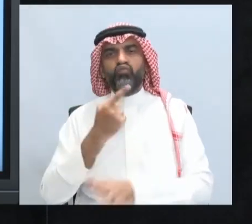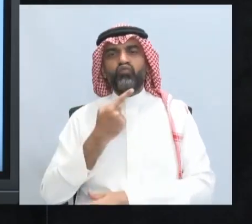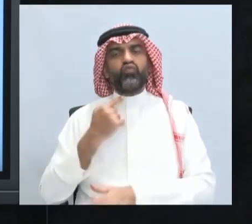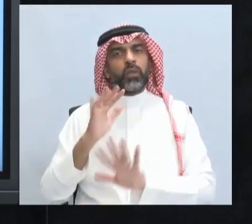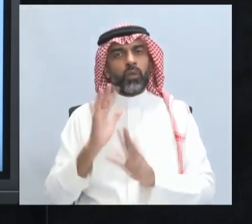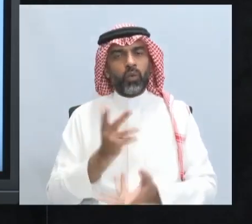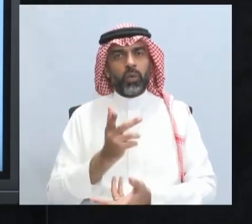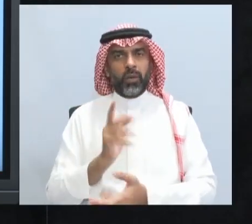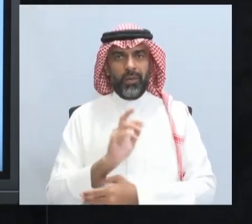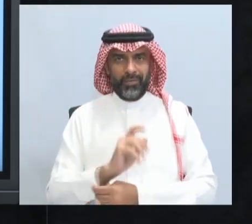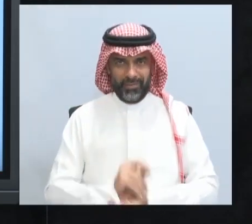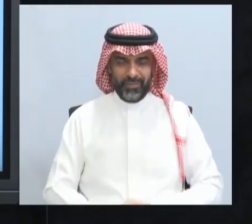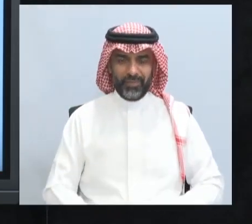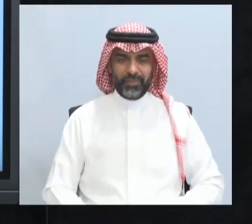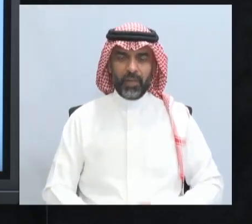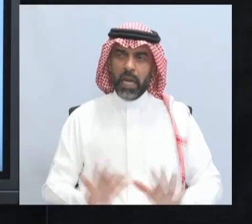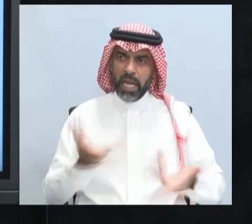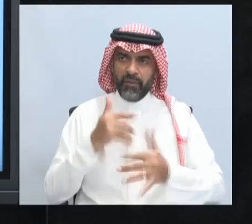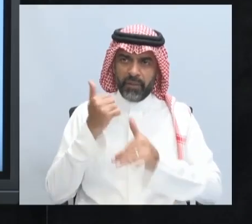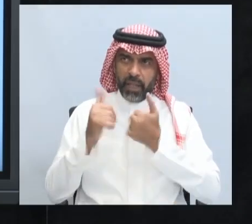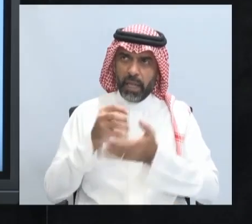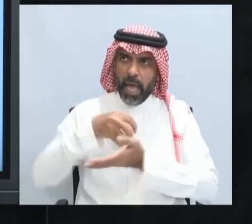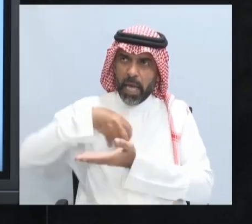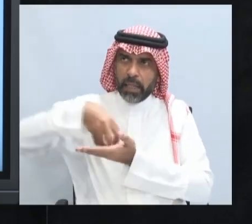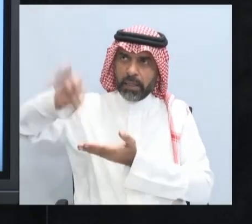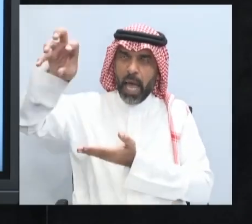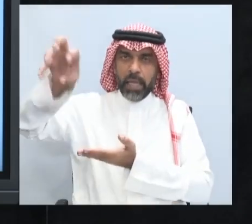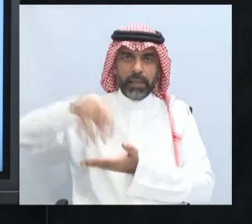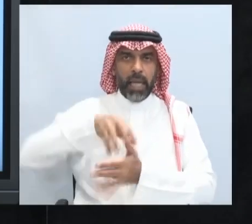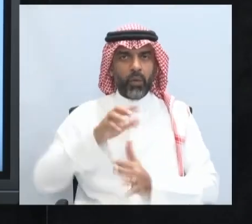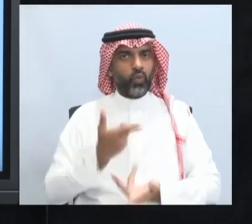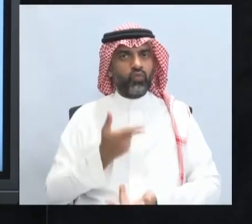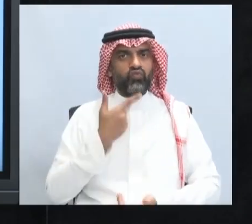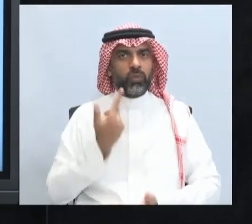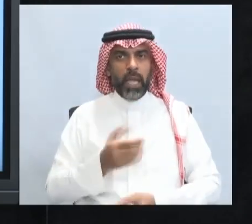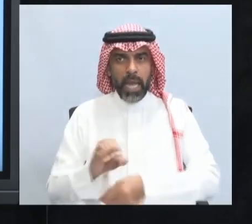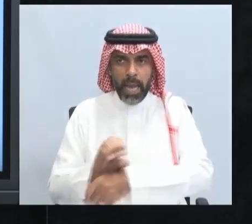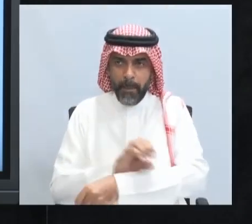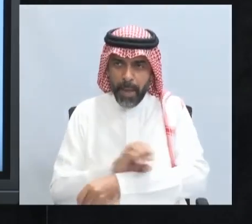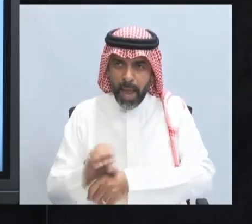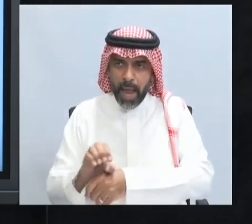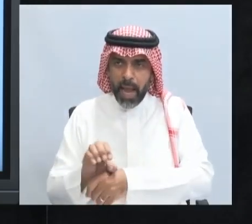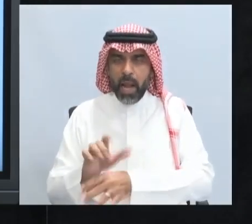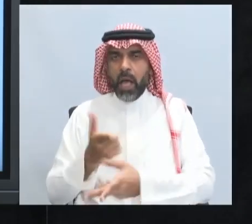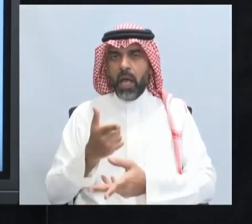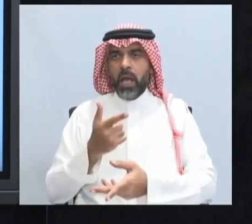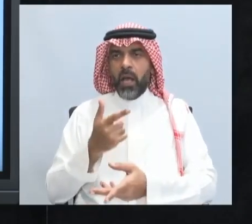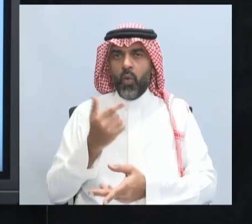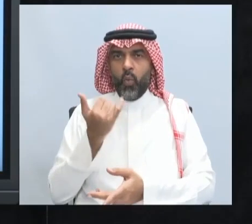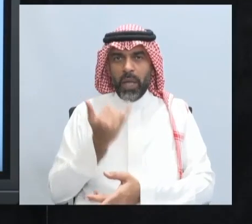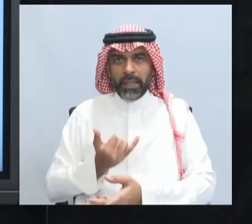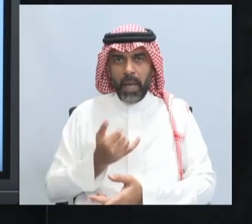ايضا عمليه استقبال الاوراق كيف يستقبل الاوراق كيف يقوم مثلا بمراجعه تقارير هل يفضلها مطبوعه